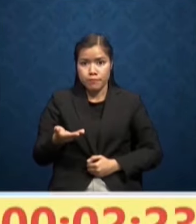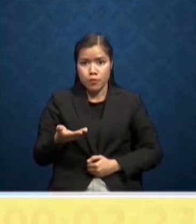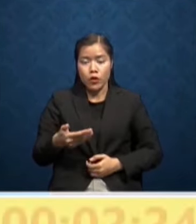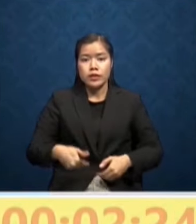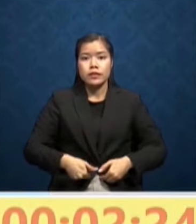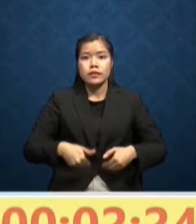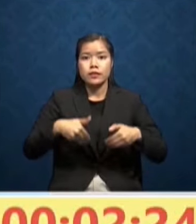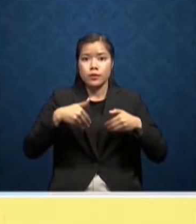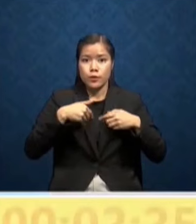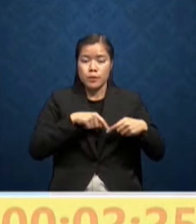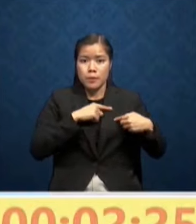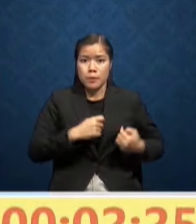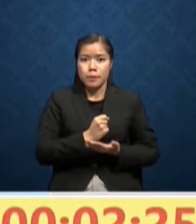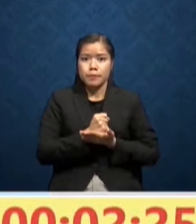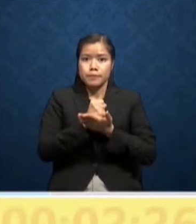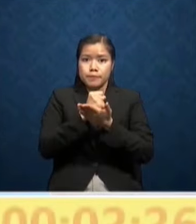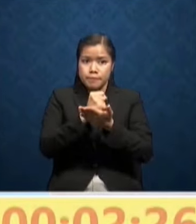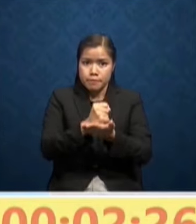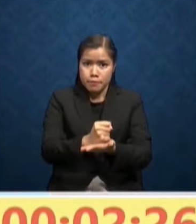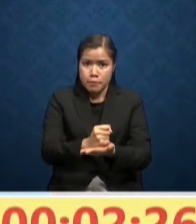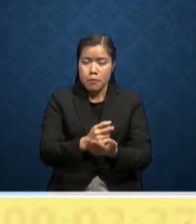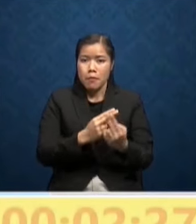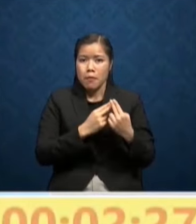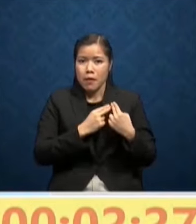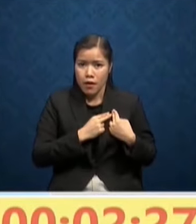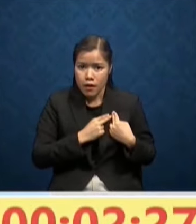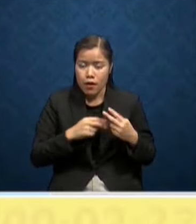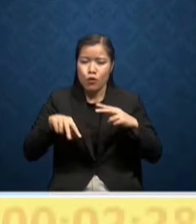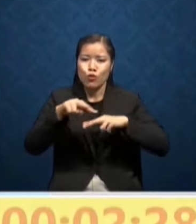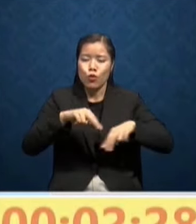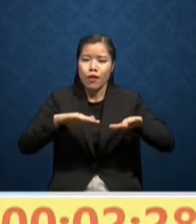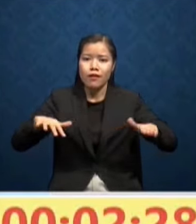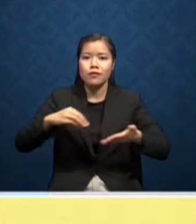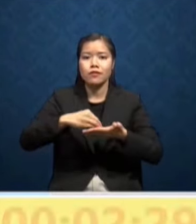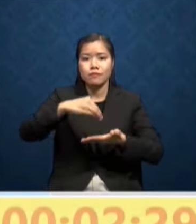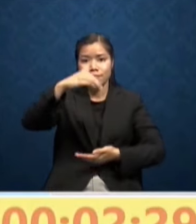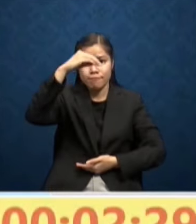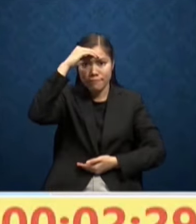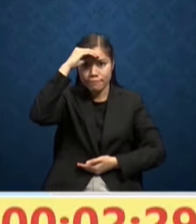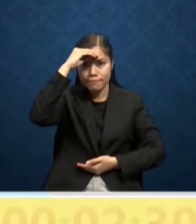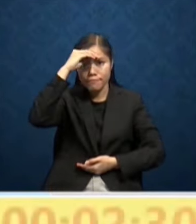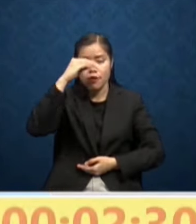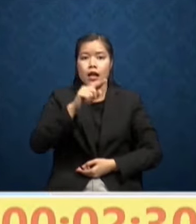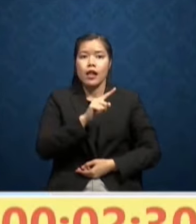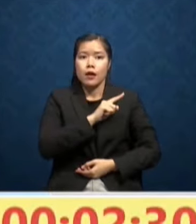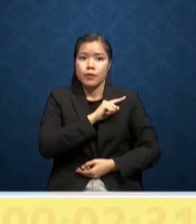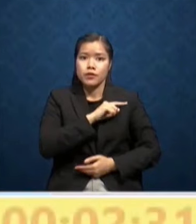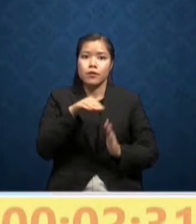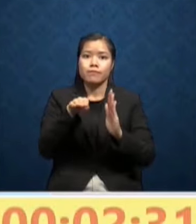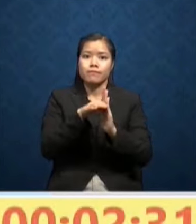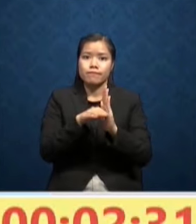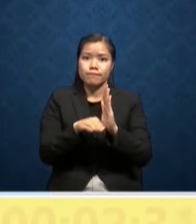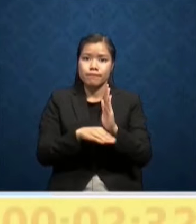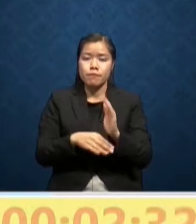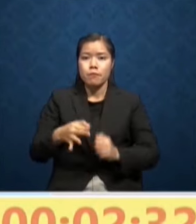สละแบกภาระการดูแลศิษย์ของท่านทำหน้าที่สม